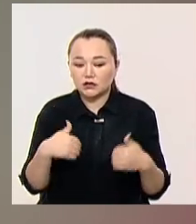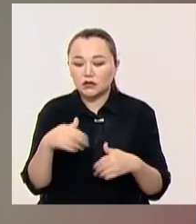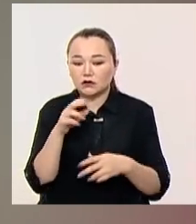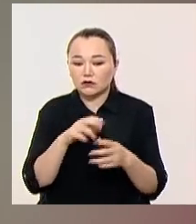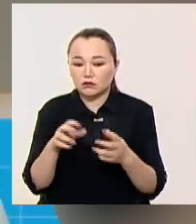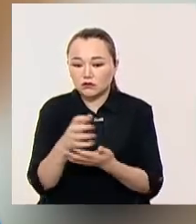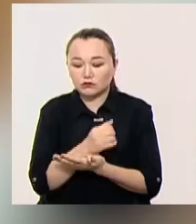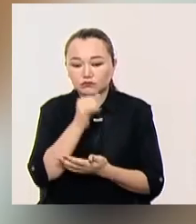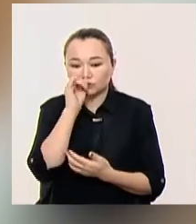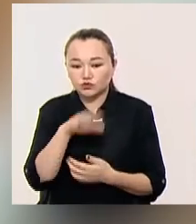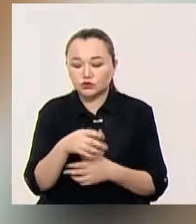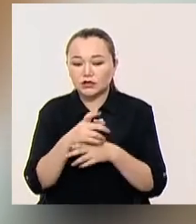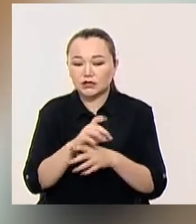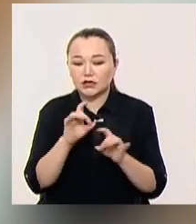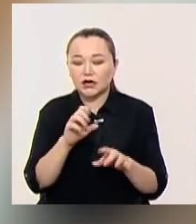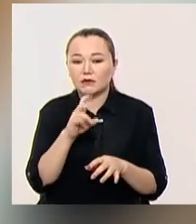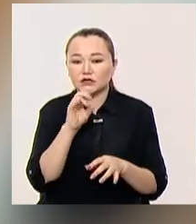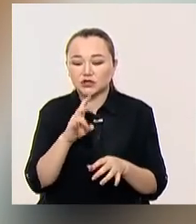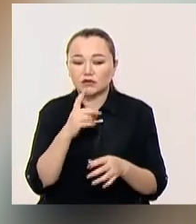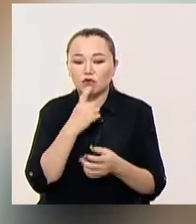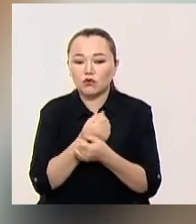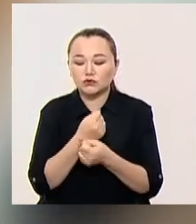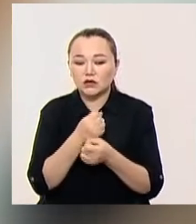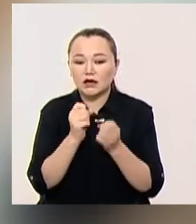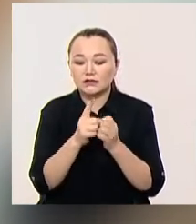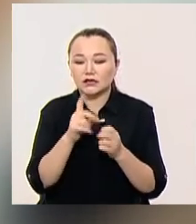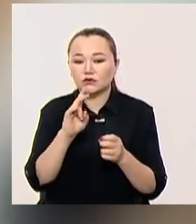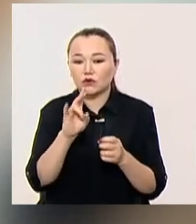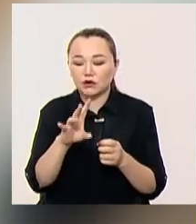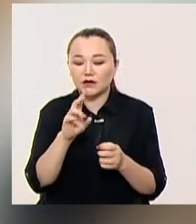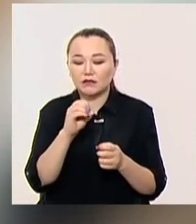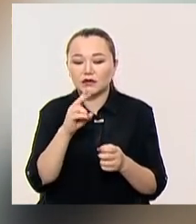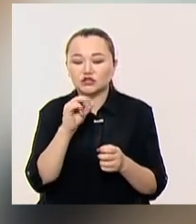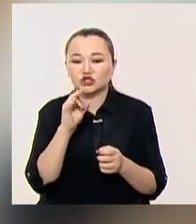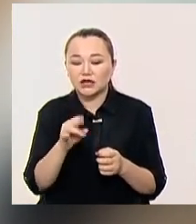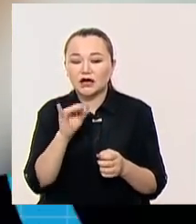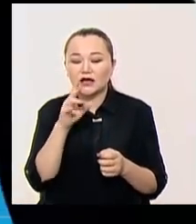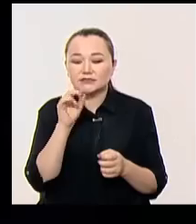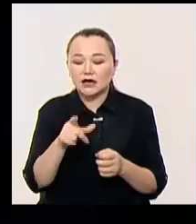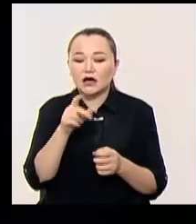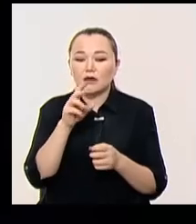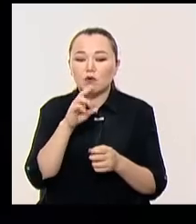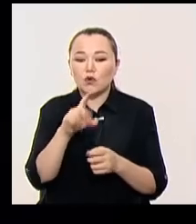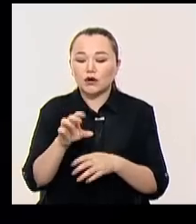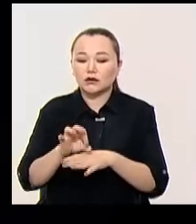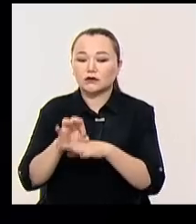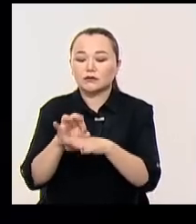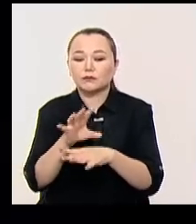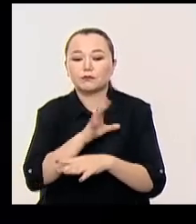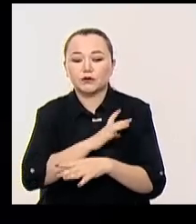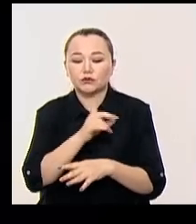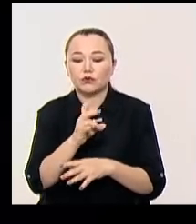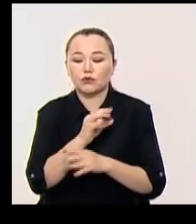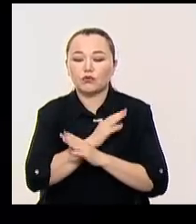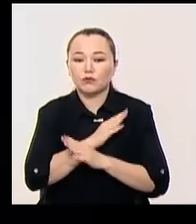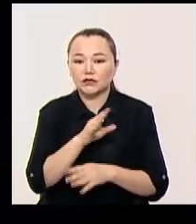таппай қалған. Оның айтуынша Арманжанның сүйегі 11 қаңтар күні Еңбекші Қазақ ауданының мәйітханасына жеткізілген. Алайда